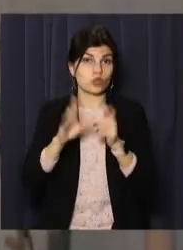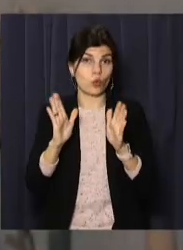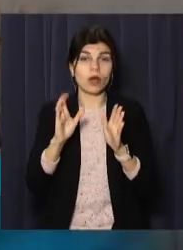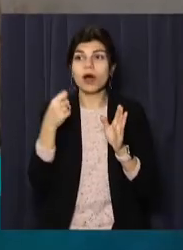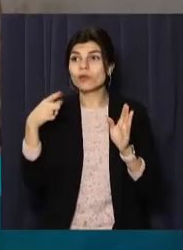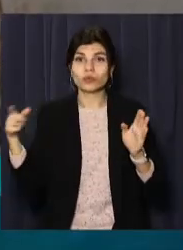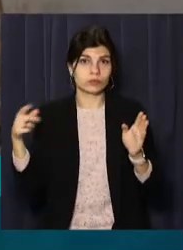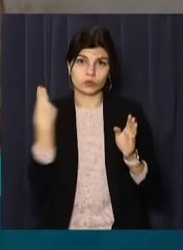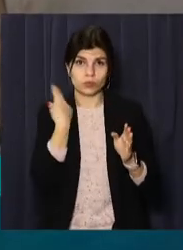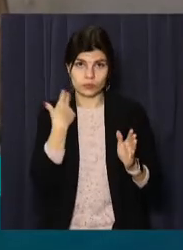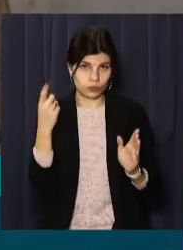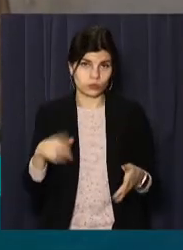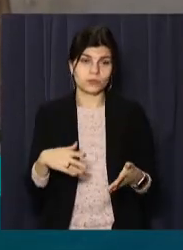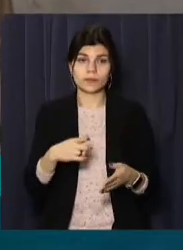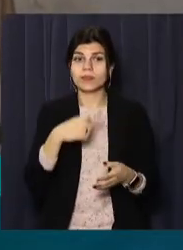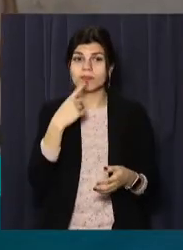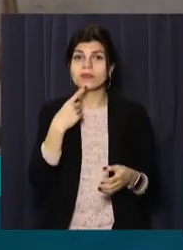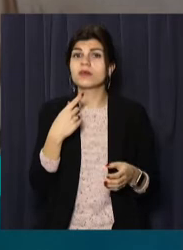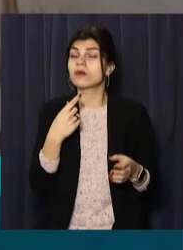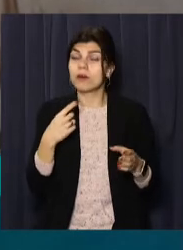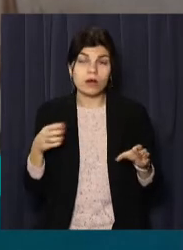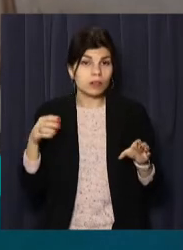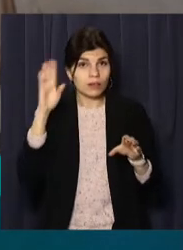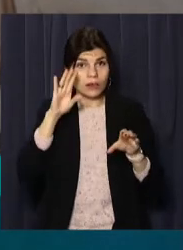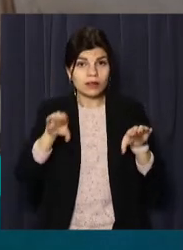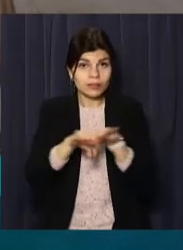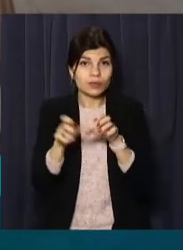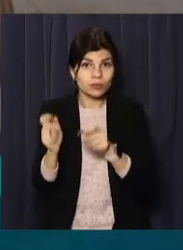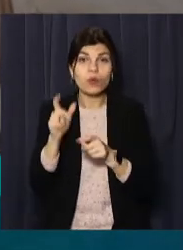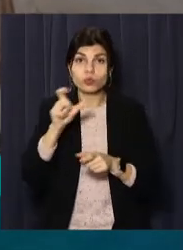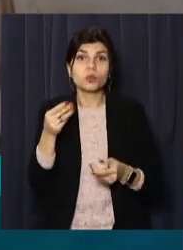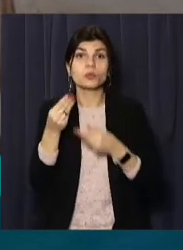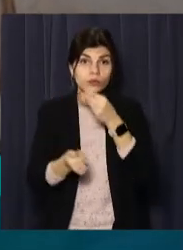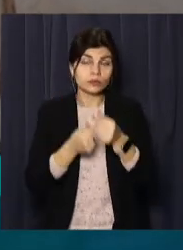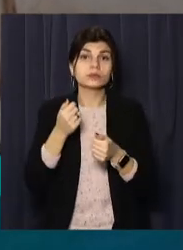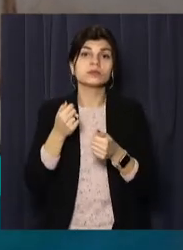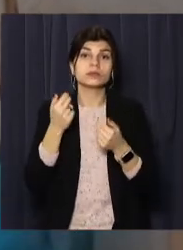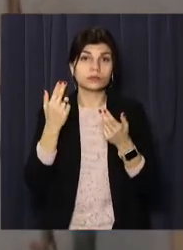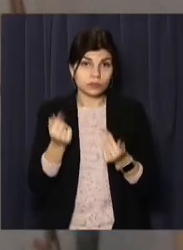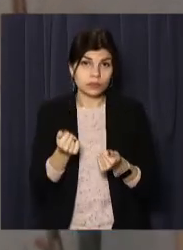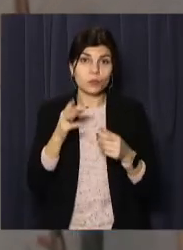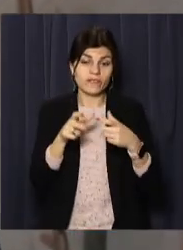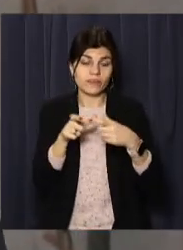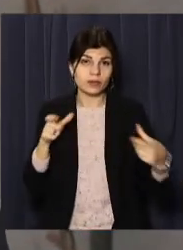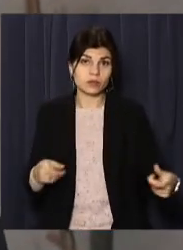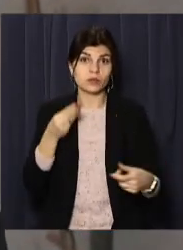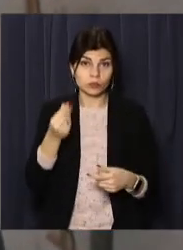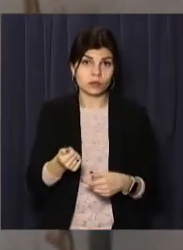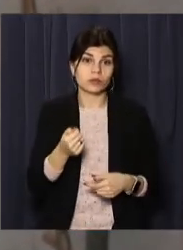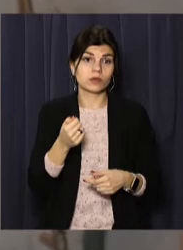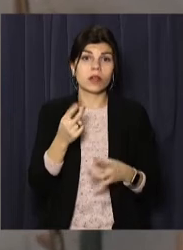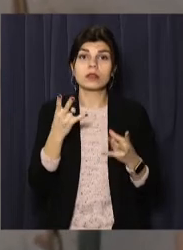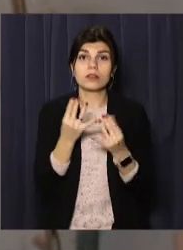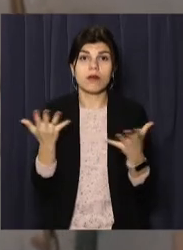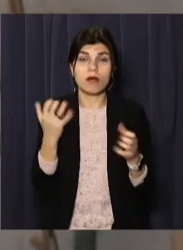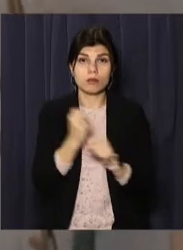там, электрику... Нічого цього не робиться. Тобто люди оплачують утримання споруд по квитанціям, а ніяких